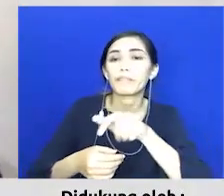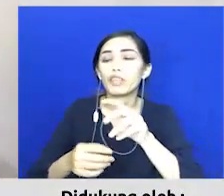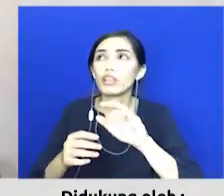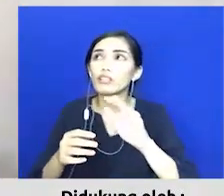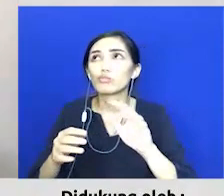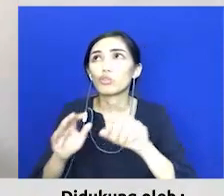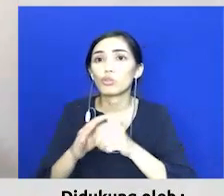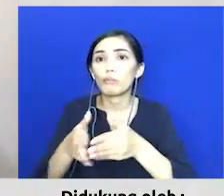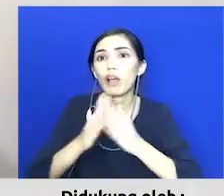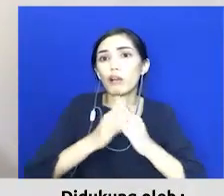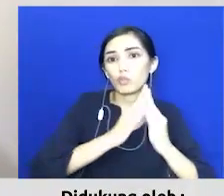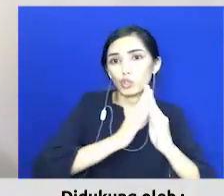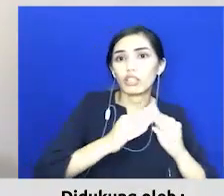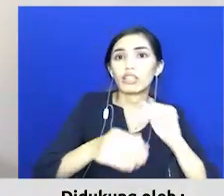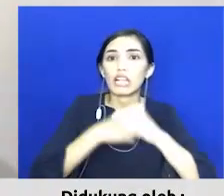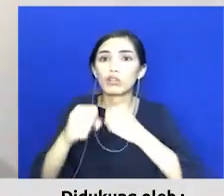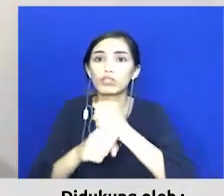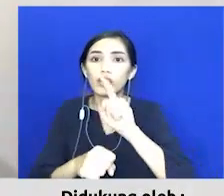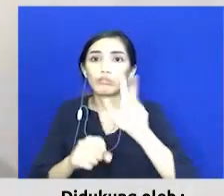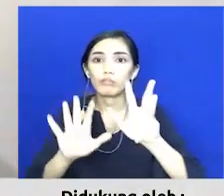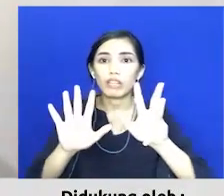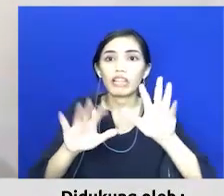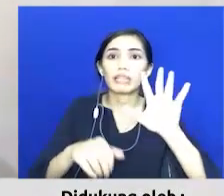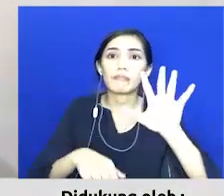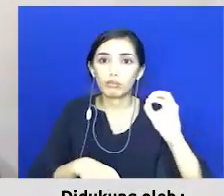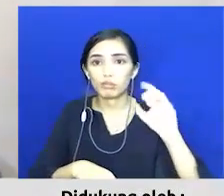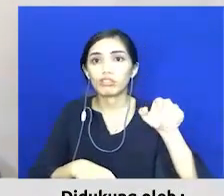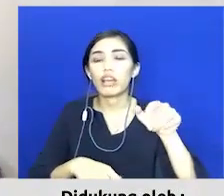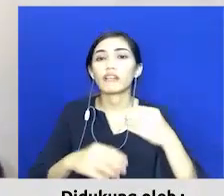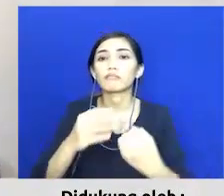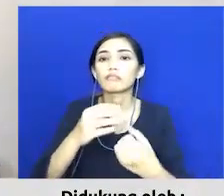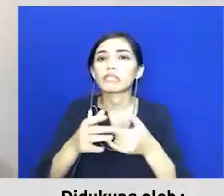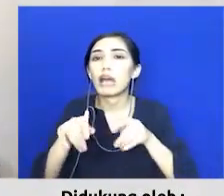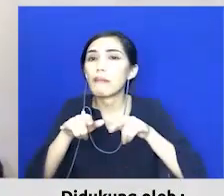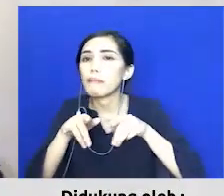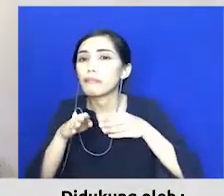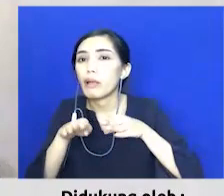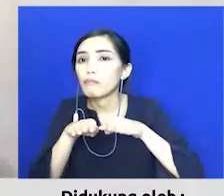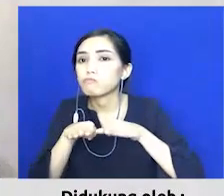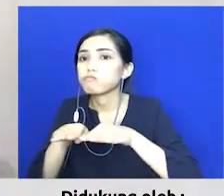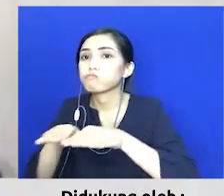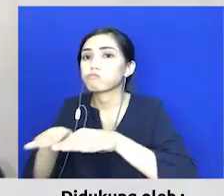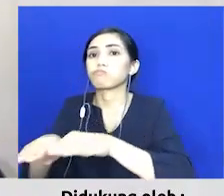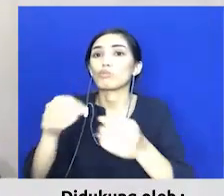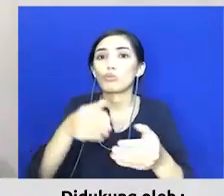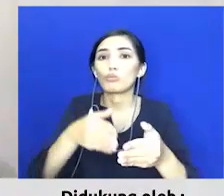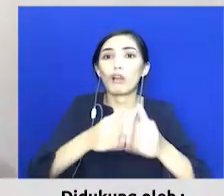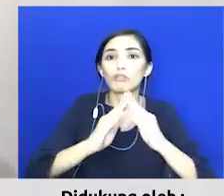Ada banyak perusahaan di sana sini, bahkan kita mengenal misalnya seperti Pak Misbah membuat catatan tentang orang-orang Senen